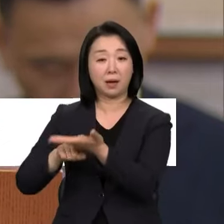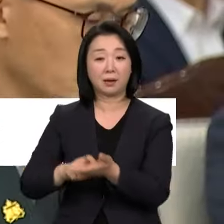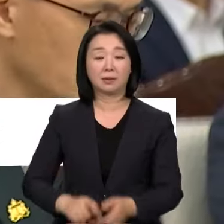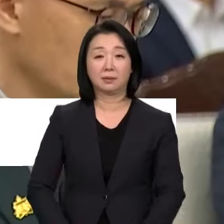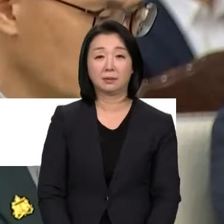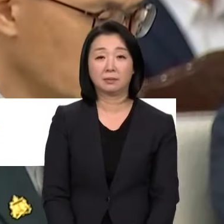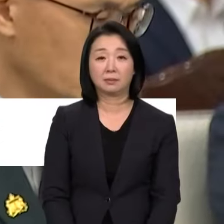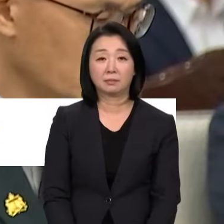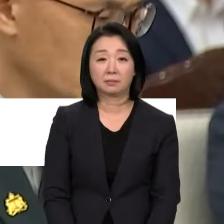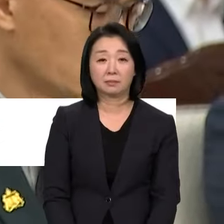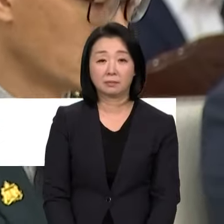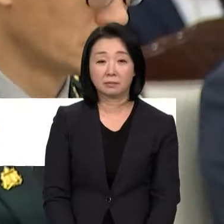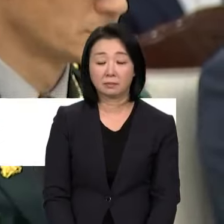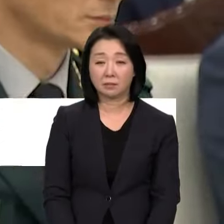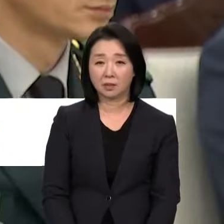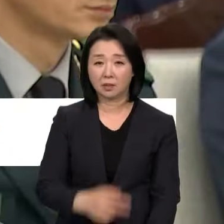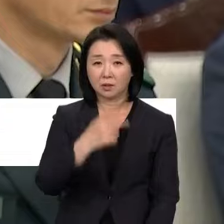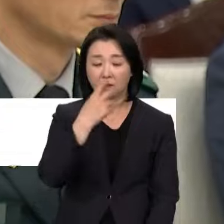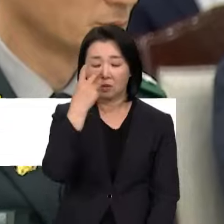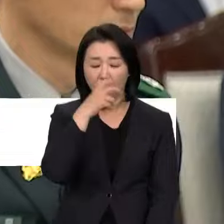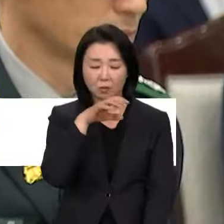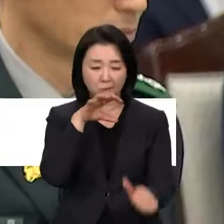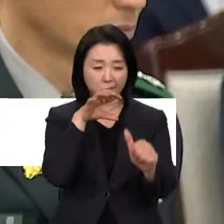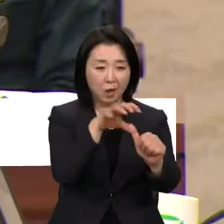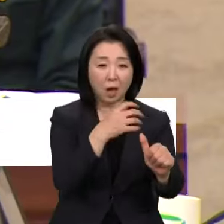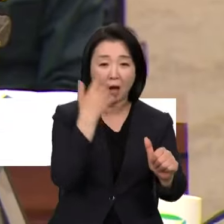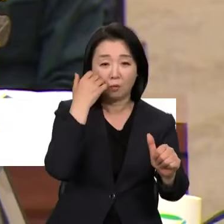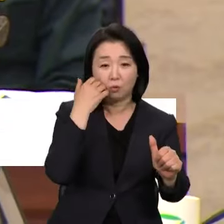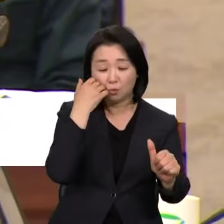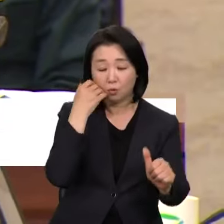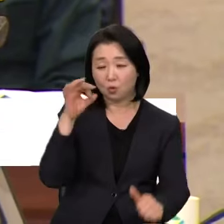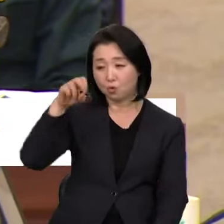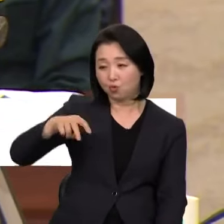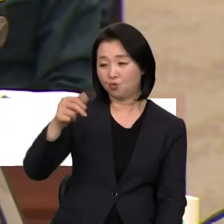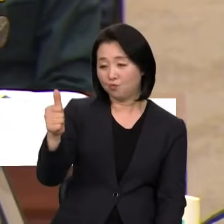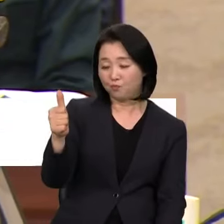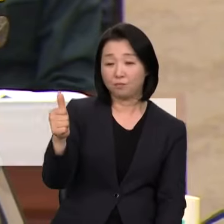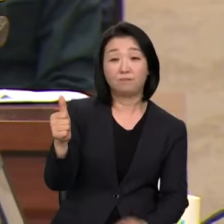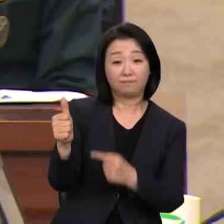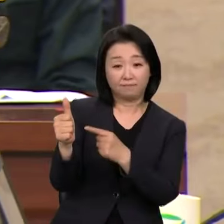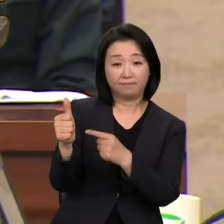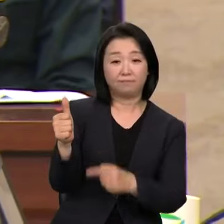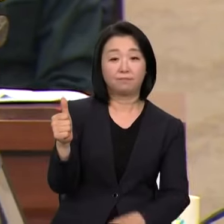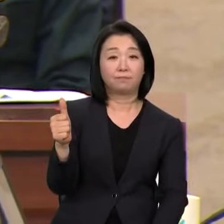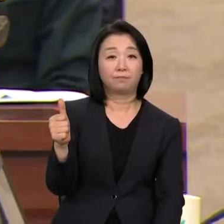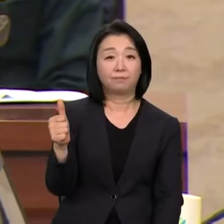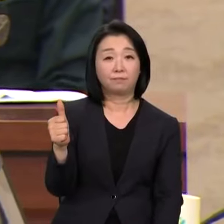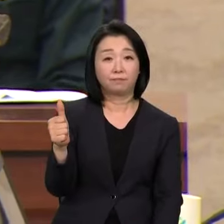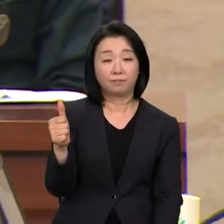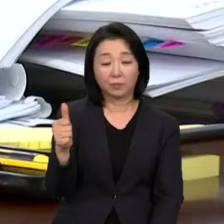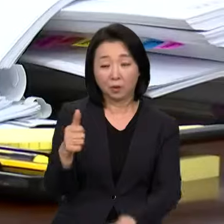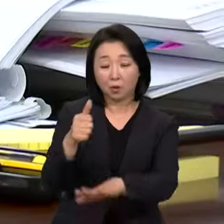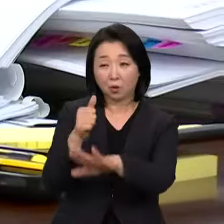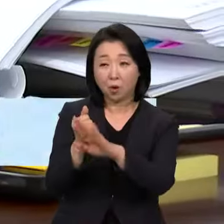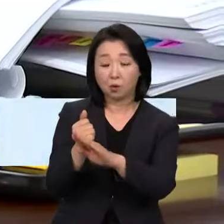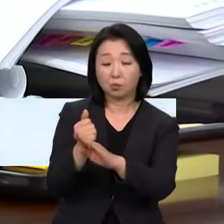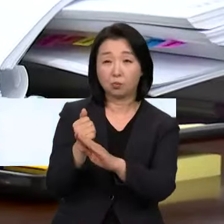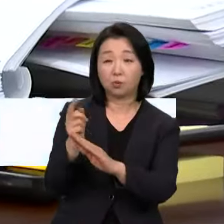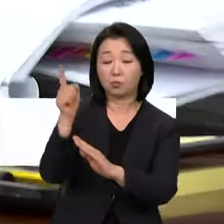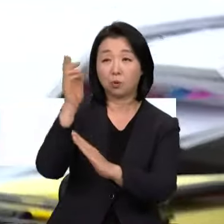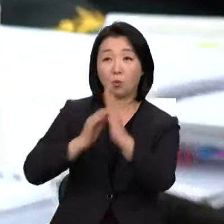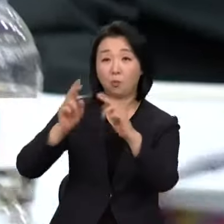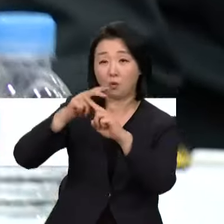드러났습니다 수사 외압 의욕의 핵심인물로 관리관이 지목되는 이유입니다 이문에 공수는